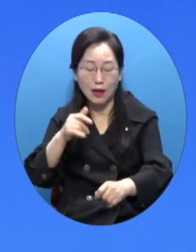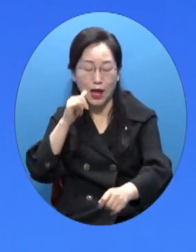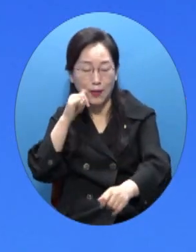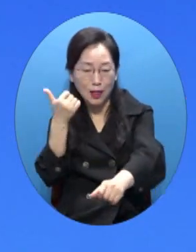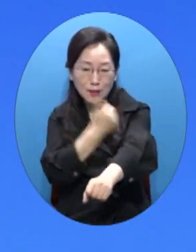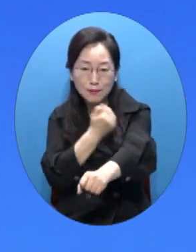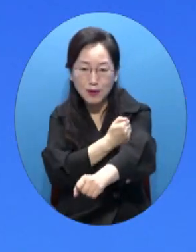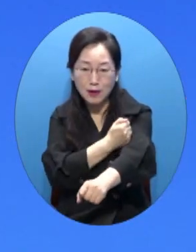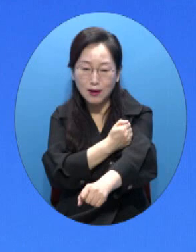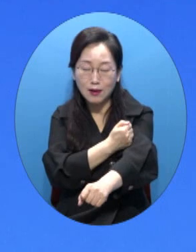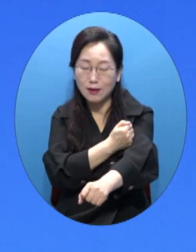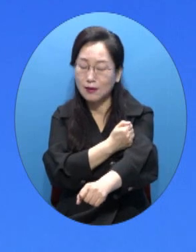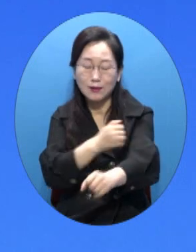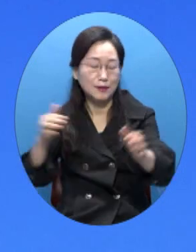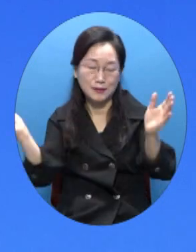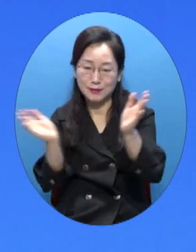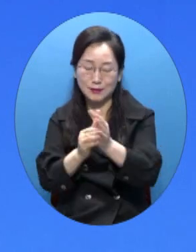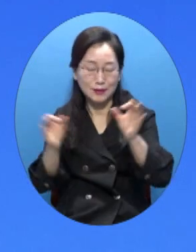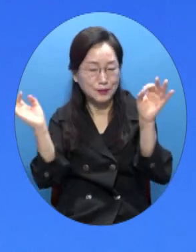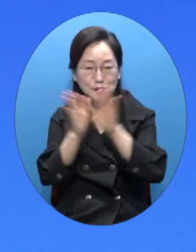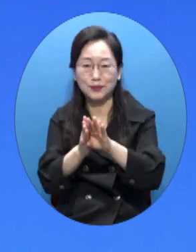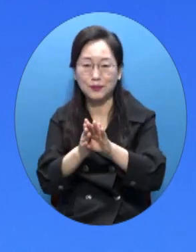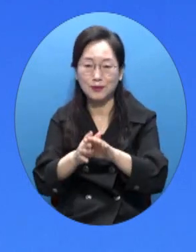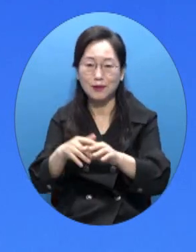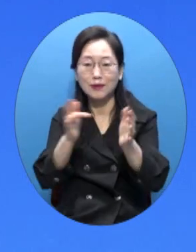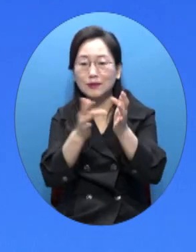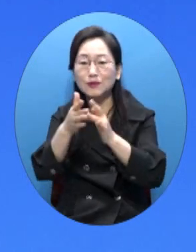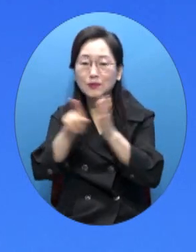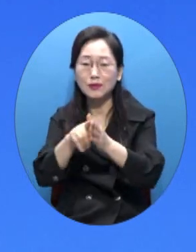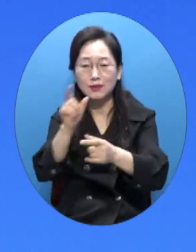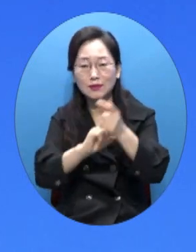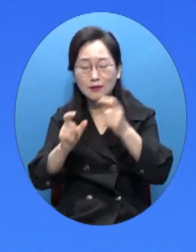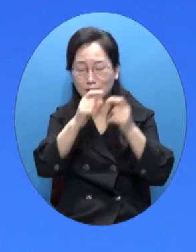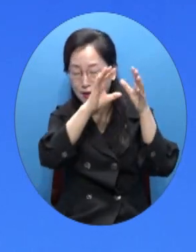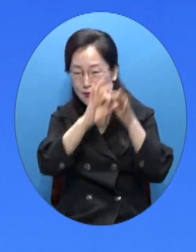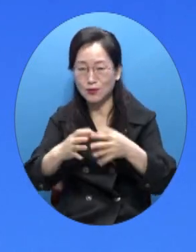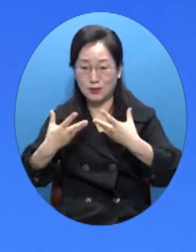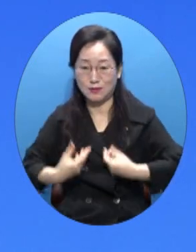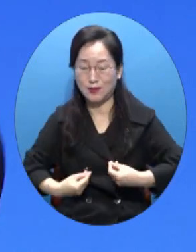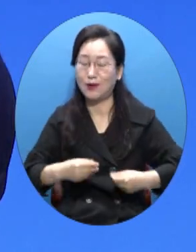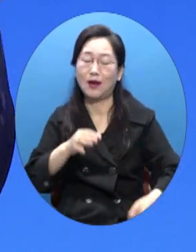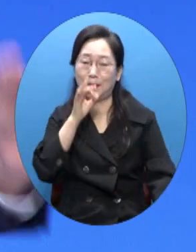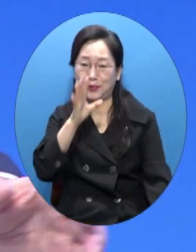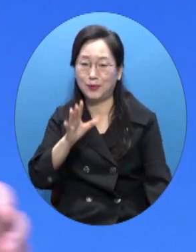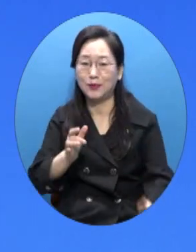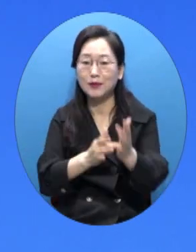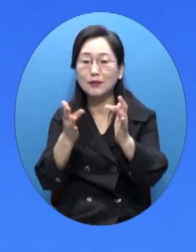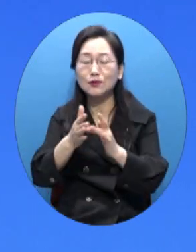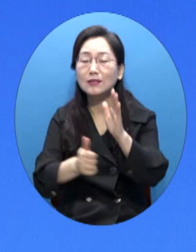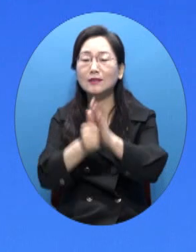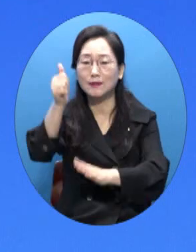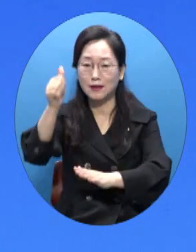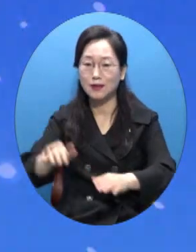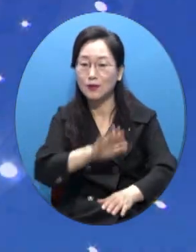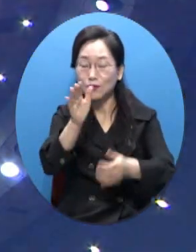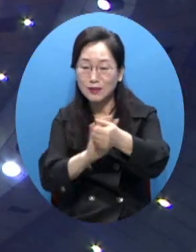수 있게 되는 것입니다. 예수를 믿으면 더 이상 우리는 절망 가운데 살지 않습니다. 예수님이 우리의 희망이 되시고